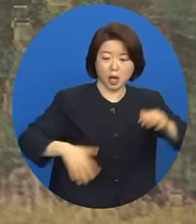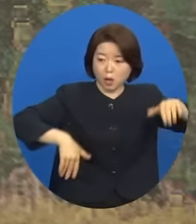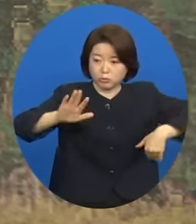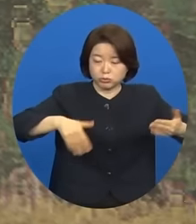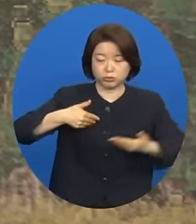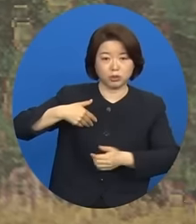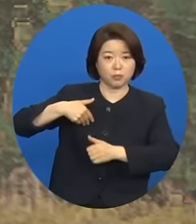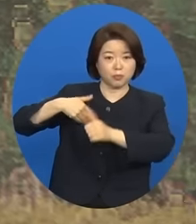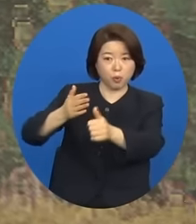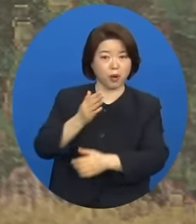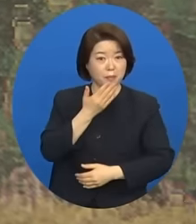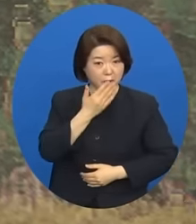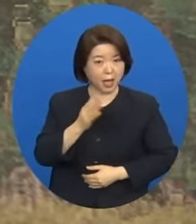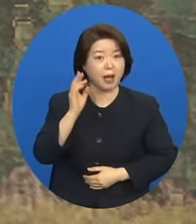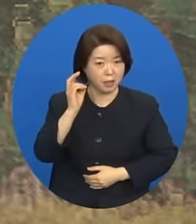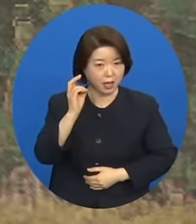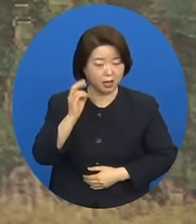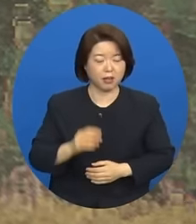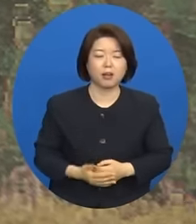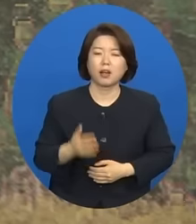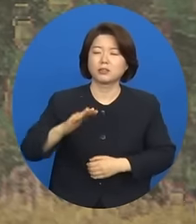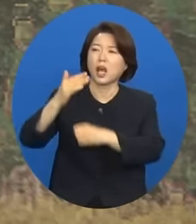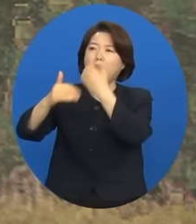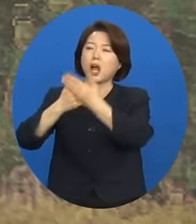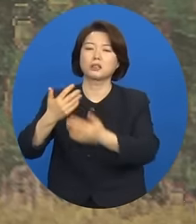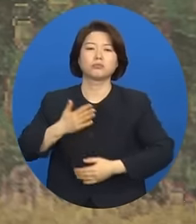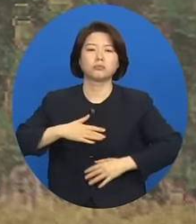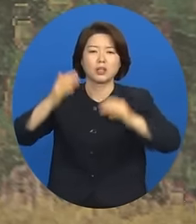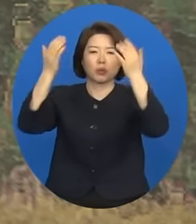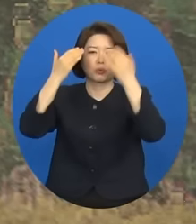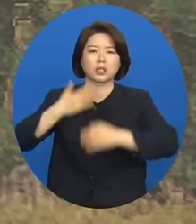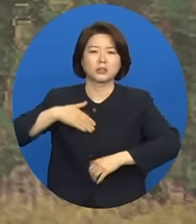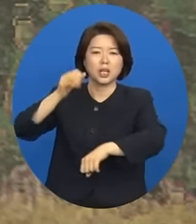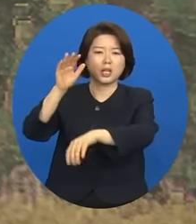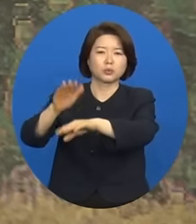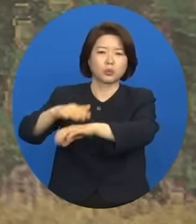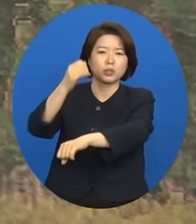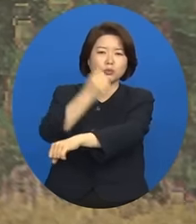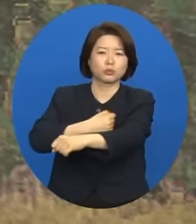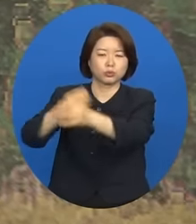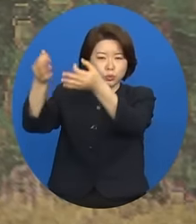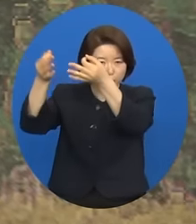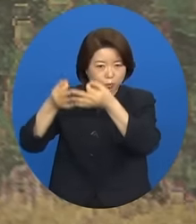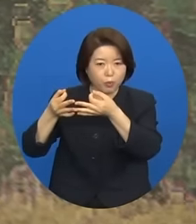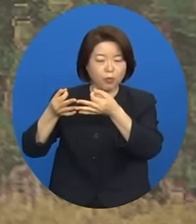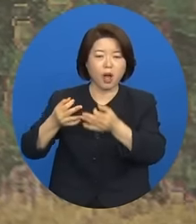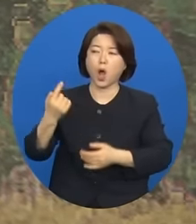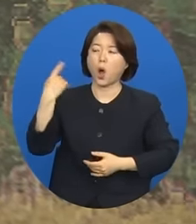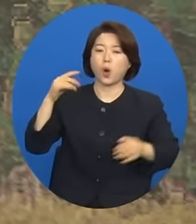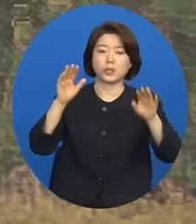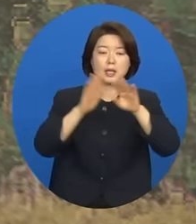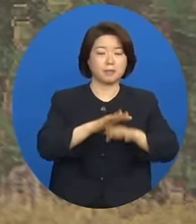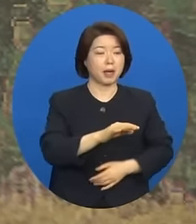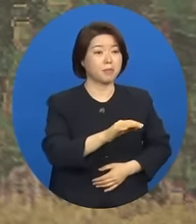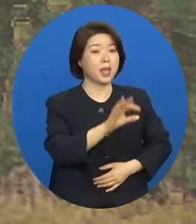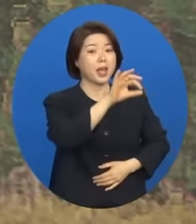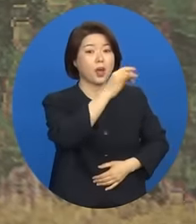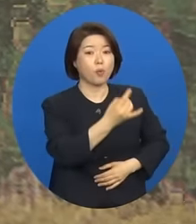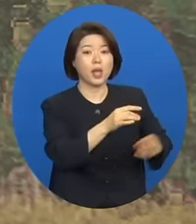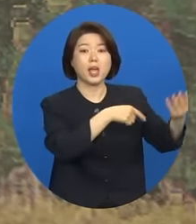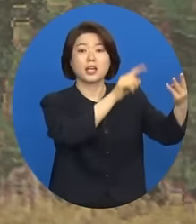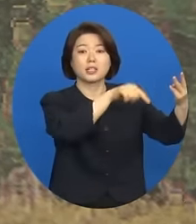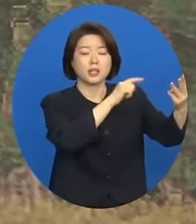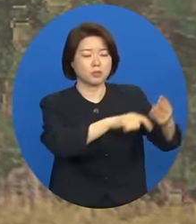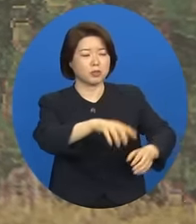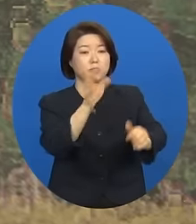돌려보냈을 것지만 하나님이 내 고난과 내 손의 수고를 보시고 어젯밤에 외삼촌을